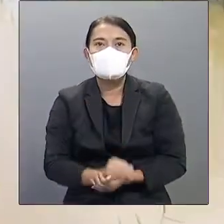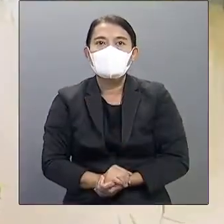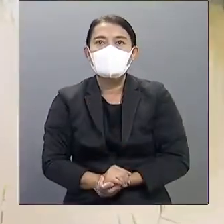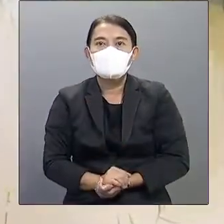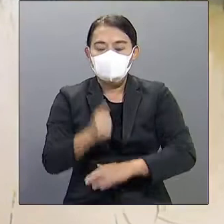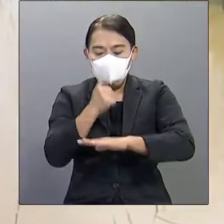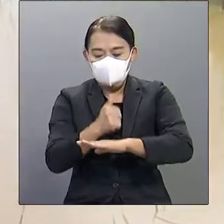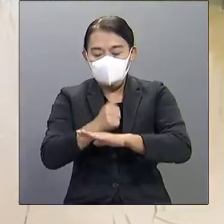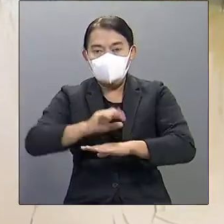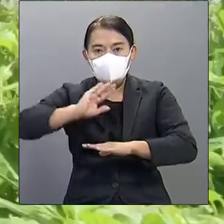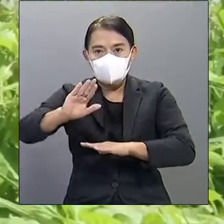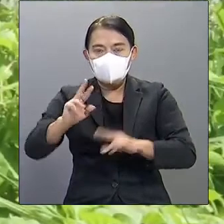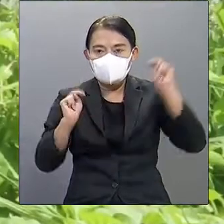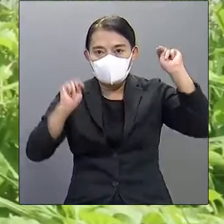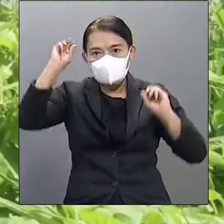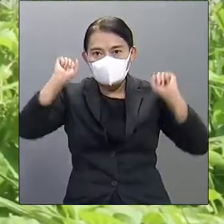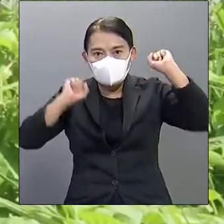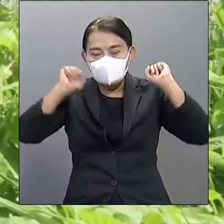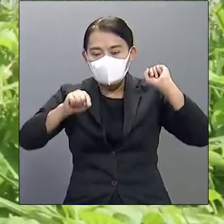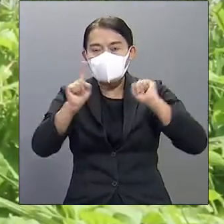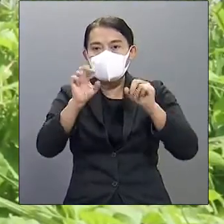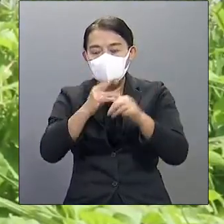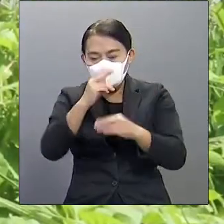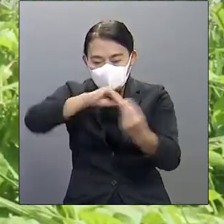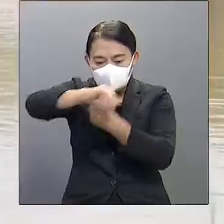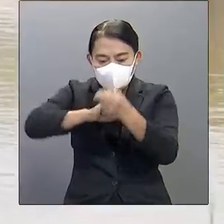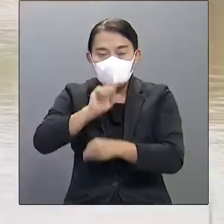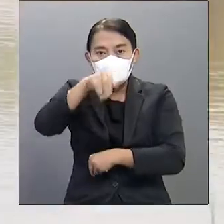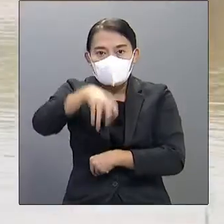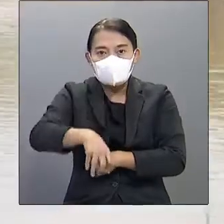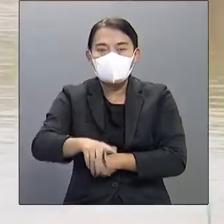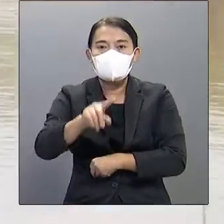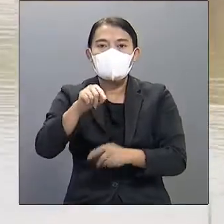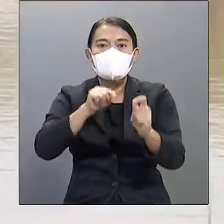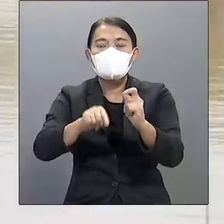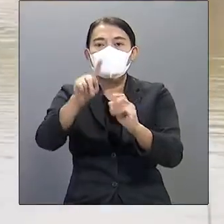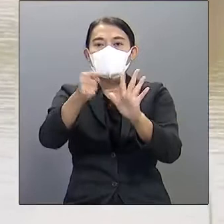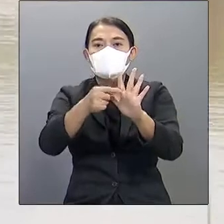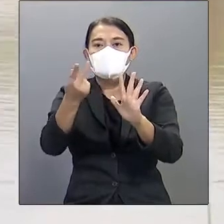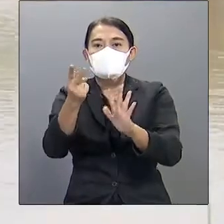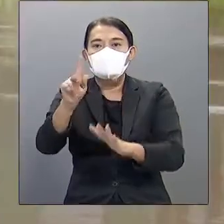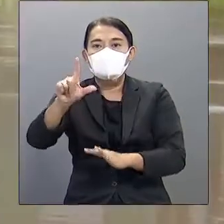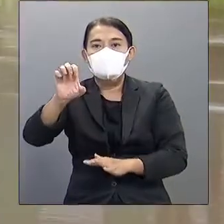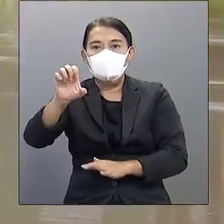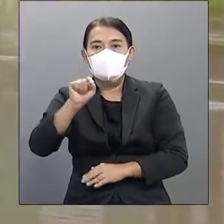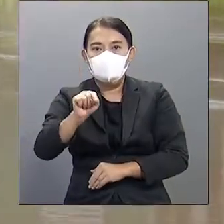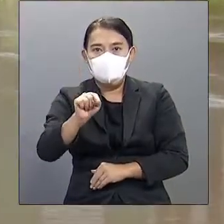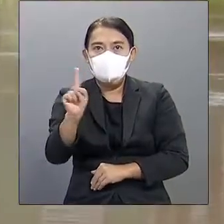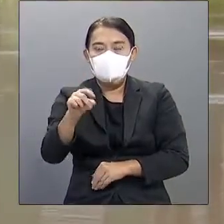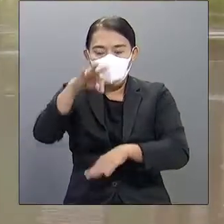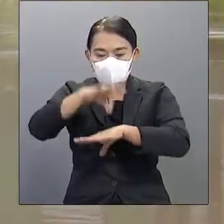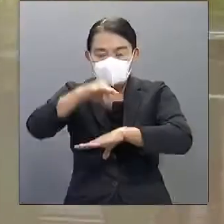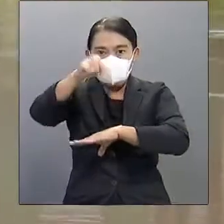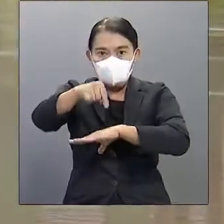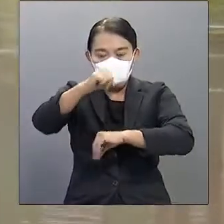ผู้ว่าราชการจังหวัดนครสวรรค์ไปดูเขตเศรษฐกิจในเขตเทศบาลเมืองตาคลีอำเภอตาคลีนะคะเนื่องจากเป็นจุดที่มี